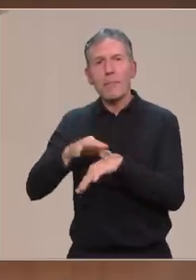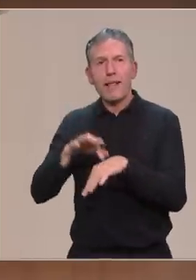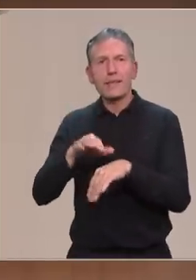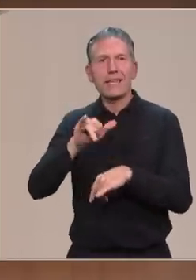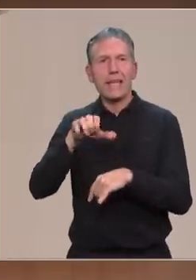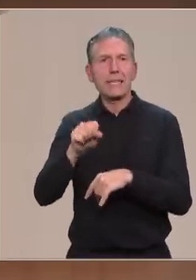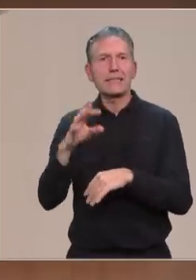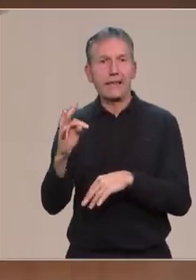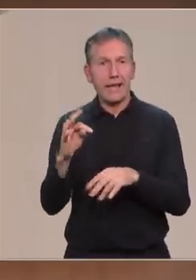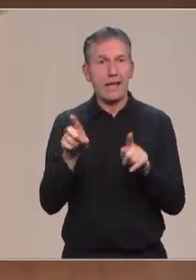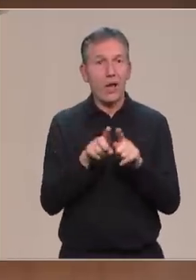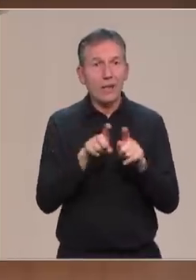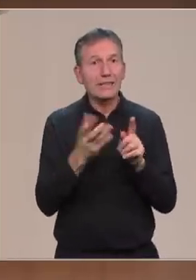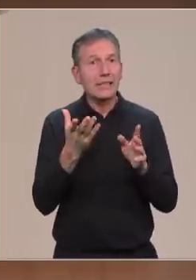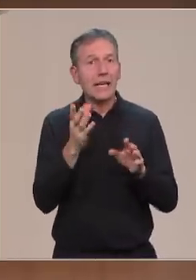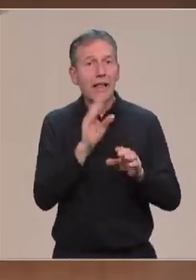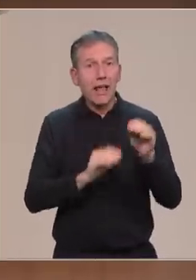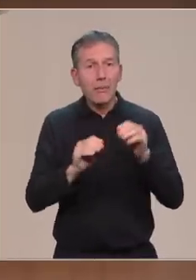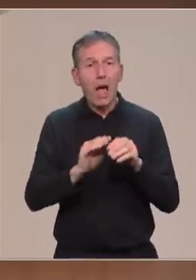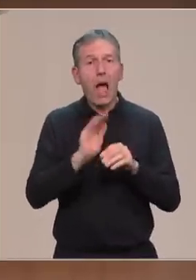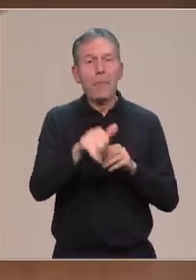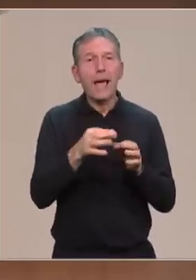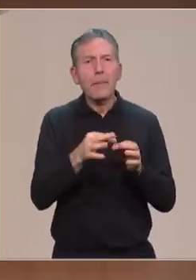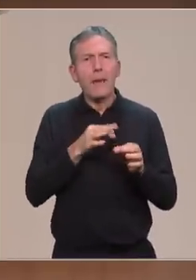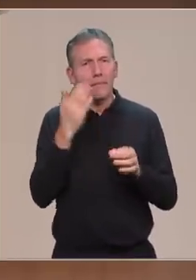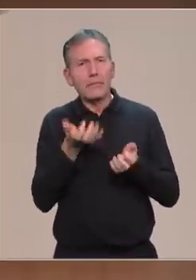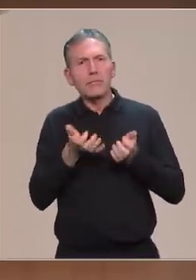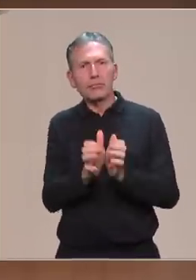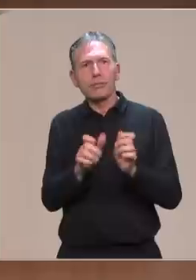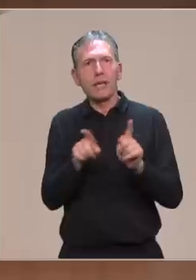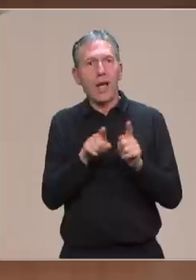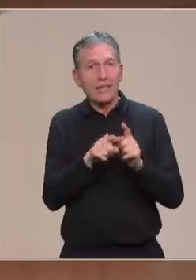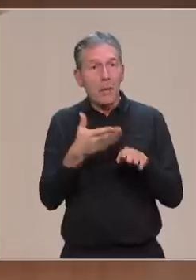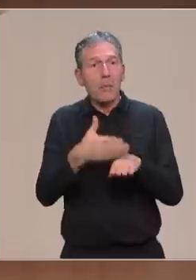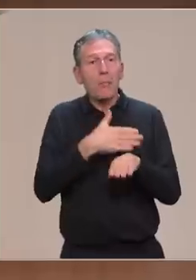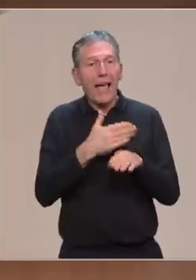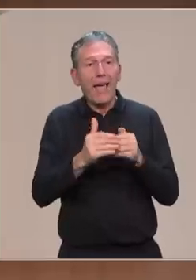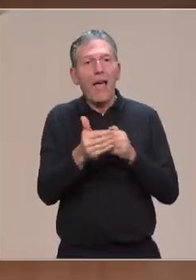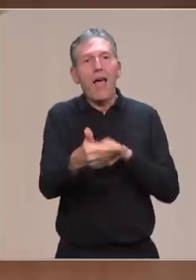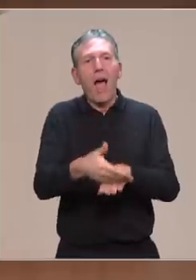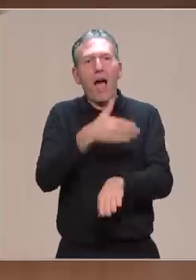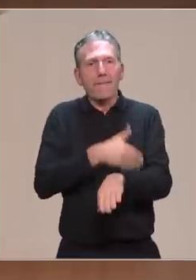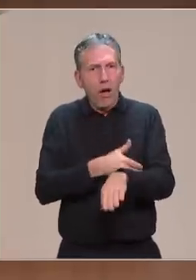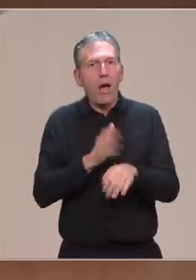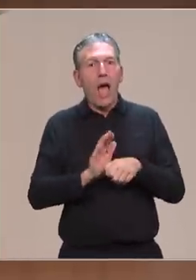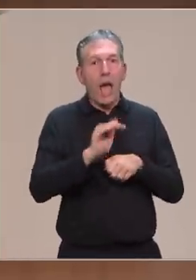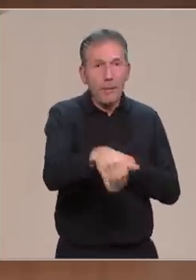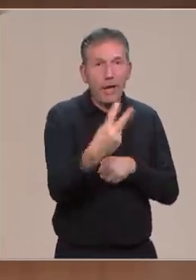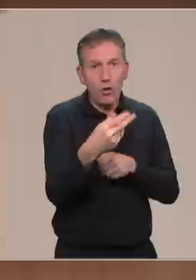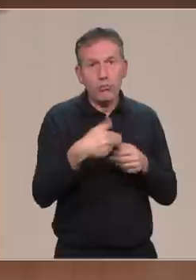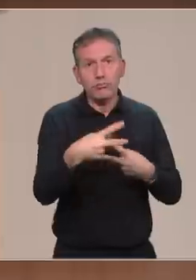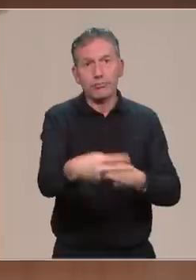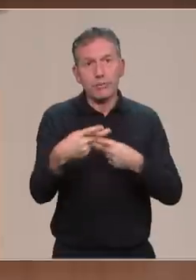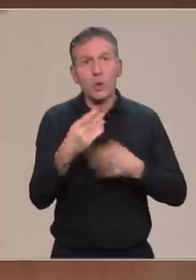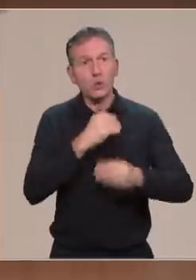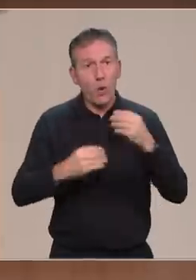traitement, le traitement post-exposition et la prophylaxie pré-exposition dite PrEP. Depuis le 1er